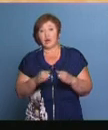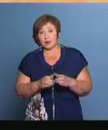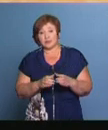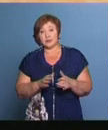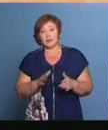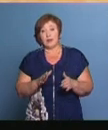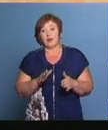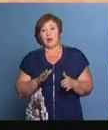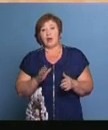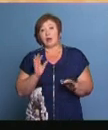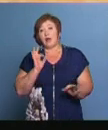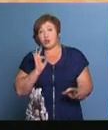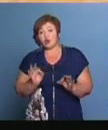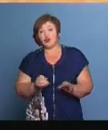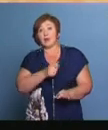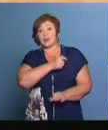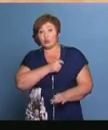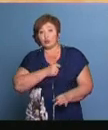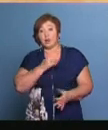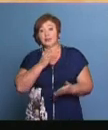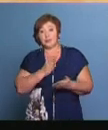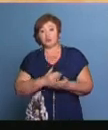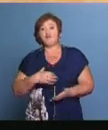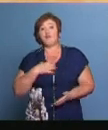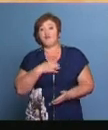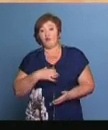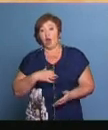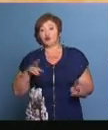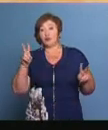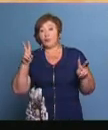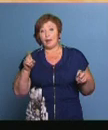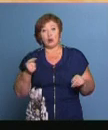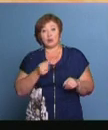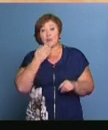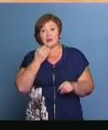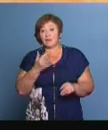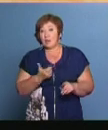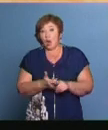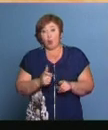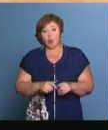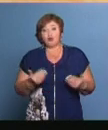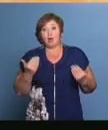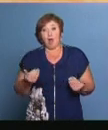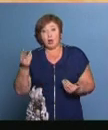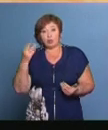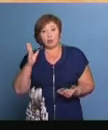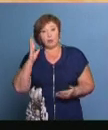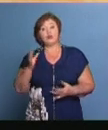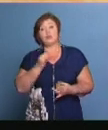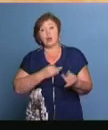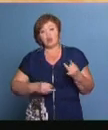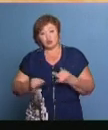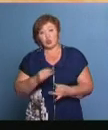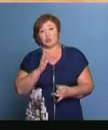Безусловно, депутатами эту важную тему, которая в последнее время становится очень актуальной, будем обсуждать и